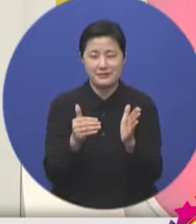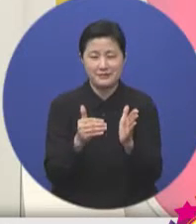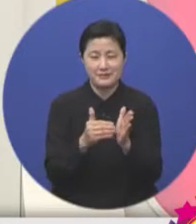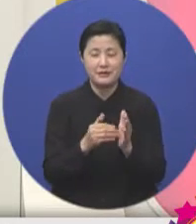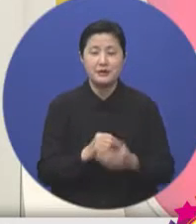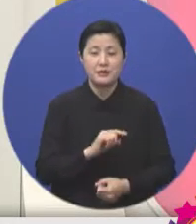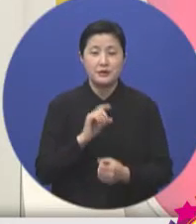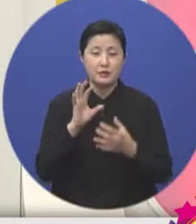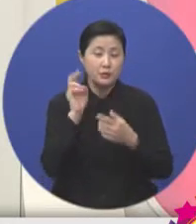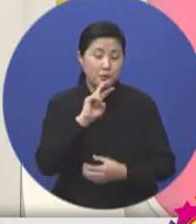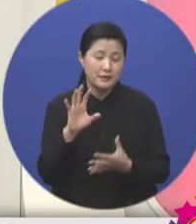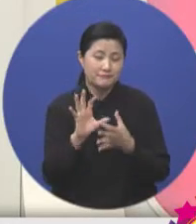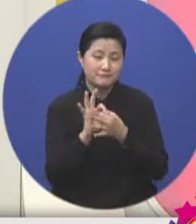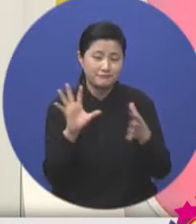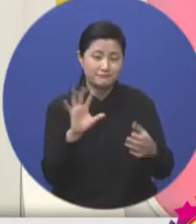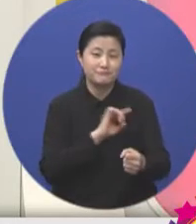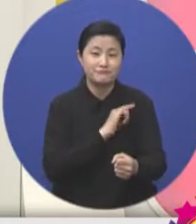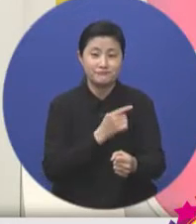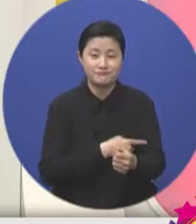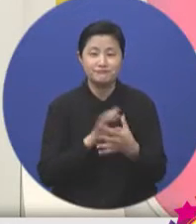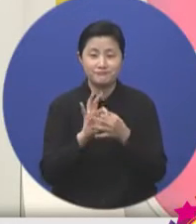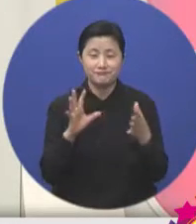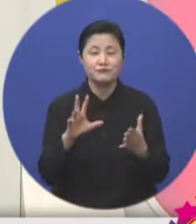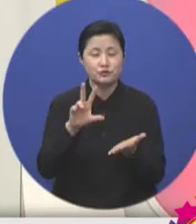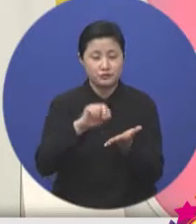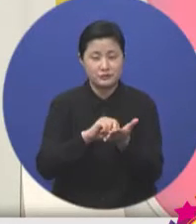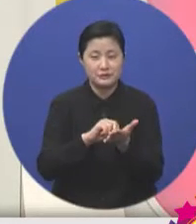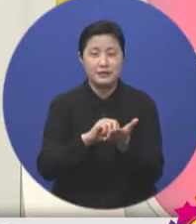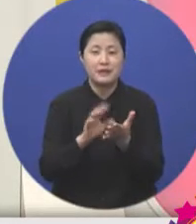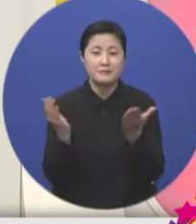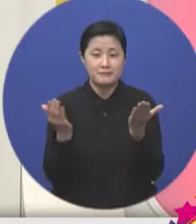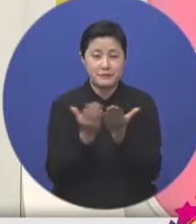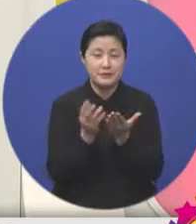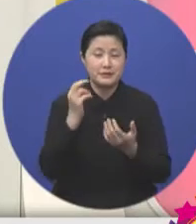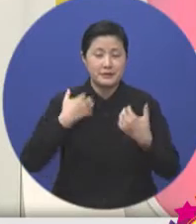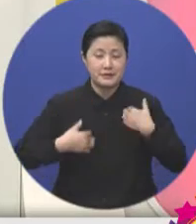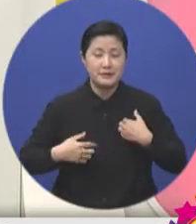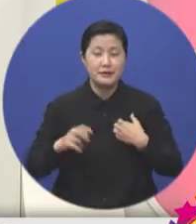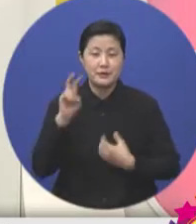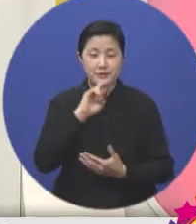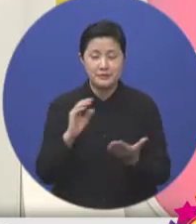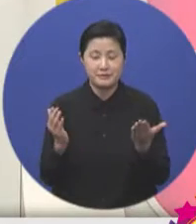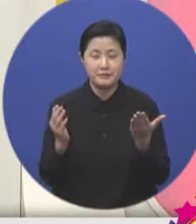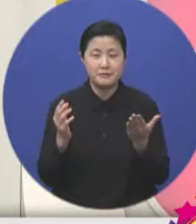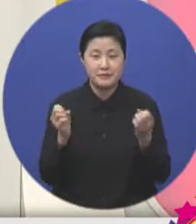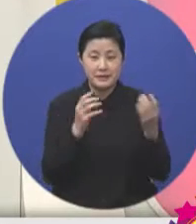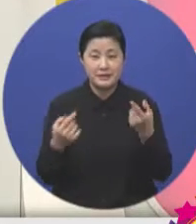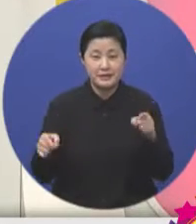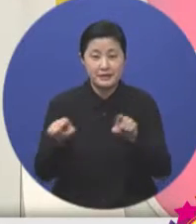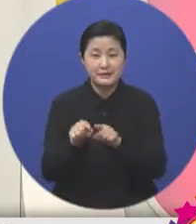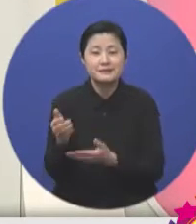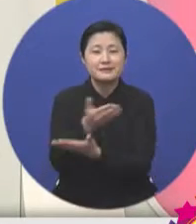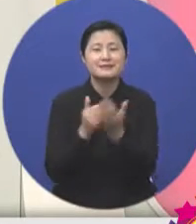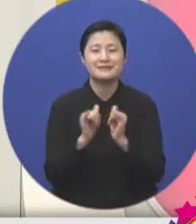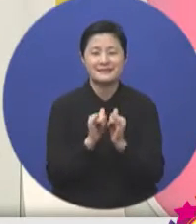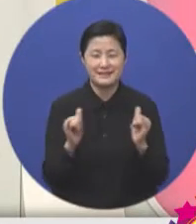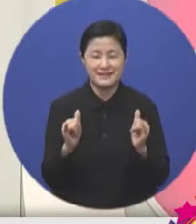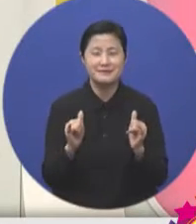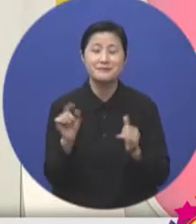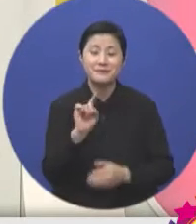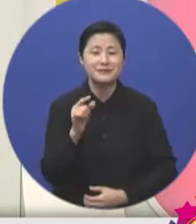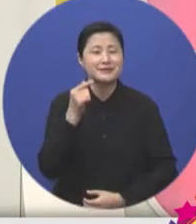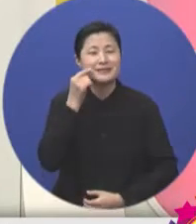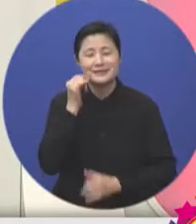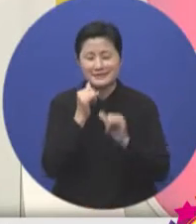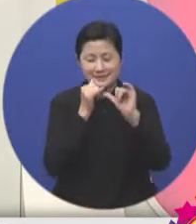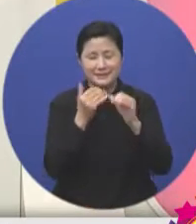노래 실력에 상관없이 그 오늘 주제에 맞춰서 즐겁게 이야기를 나눠주신 분들께서는 깨는 또 인기상을